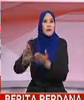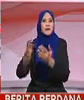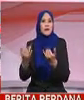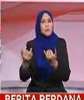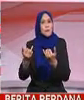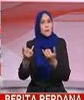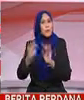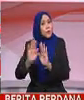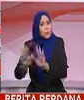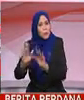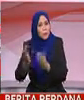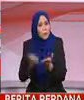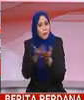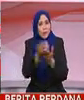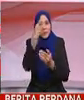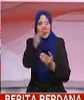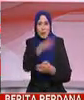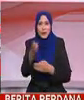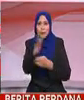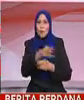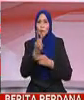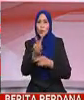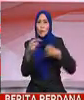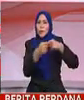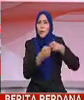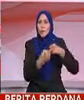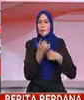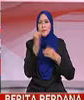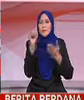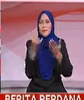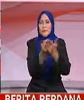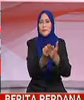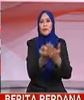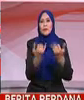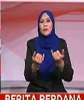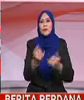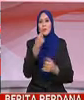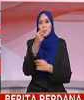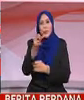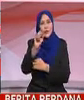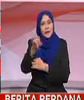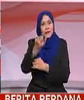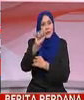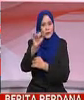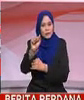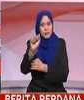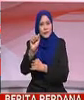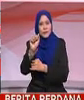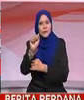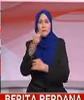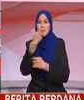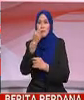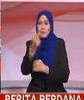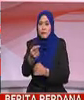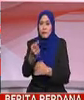yang menolak permohonannya untuk membatalkan dua pertumbuhan jennaya percaya kehakiman atau Aslam sainuddin memutuskan